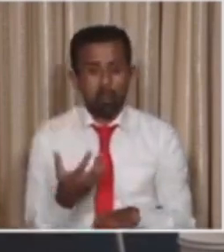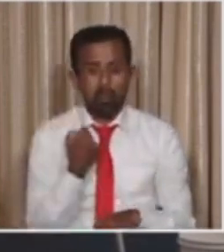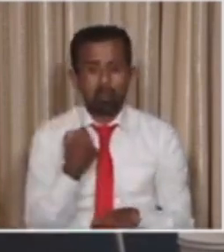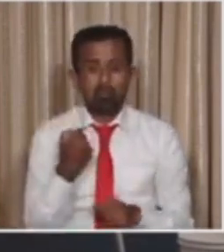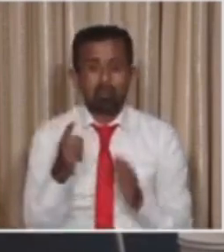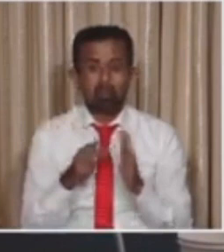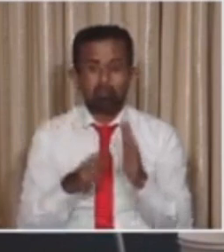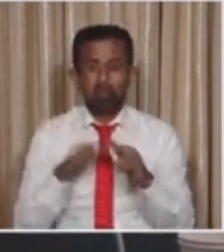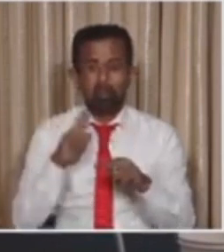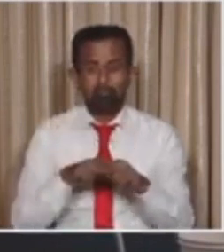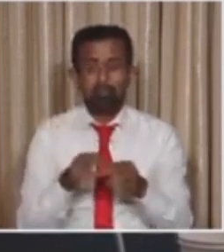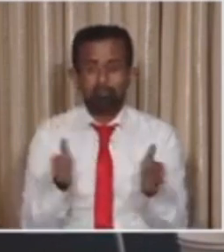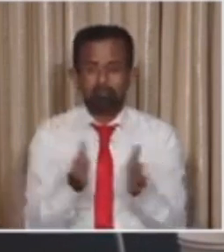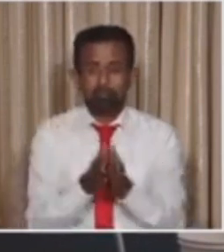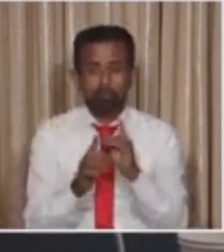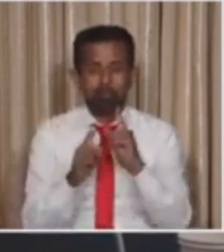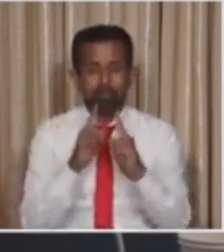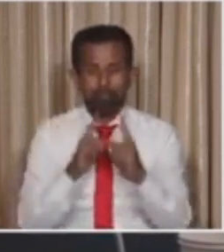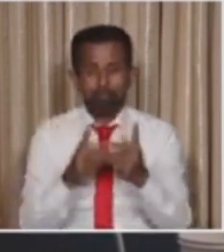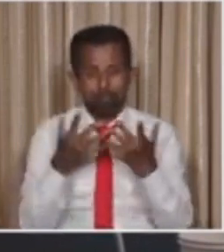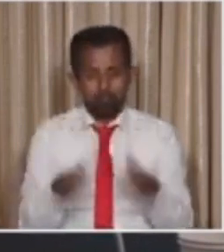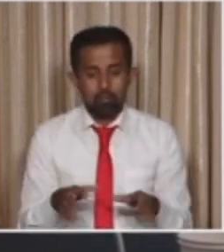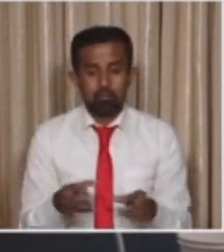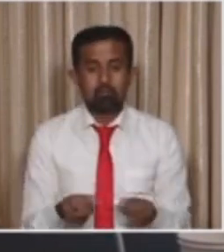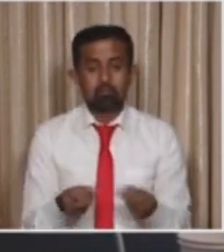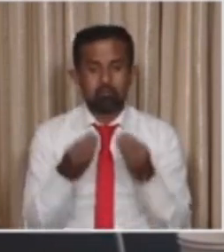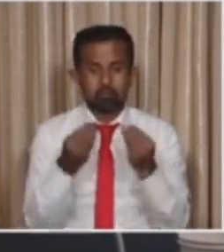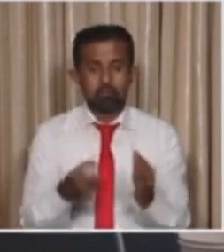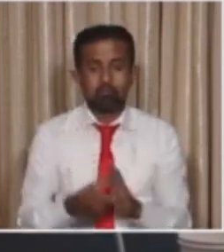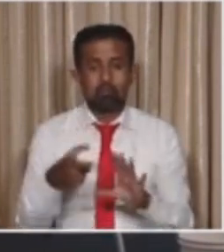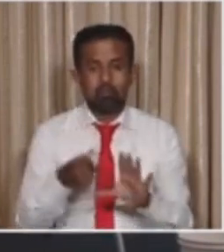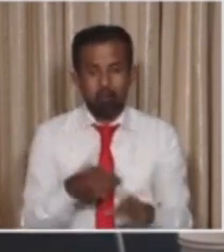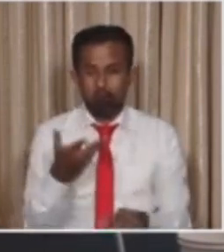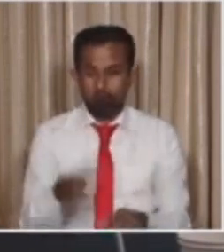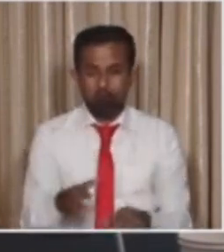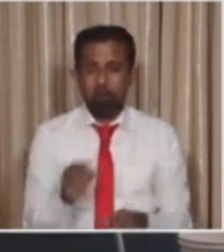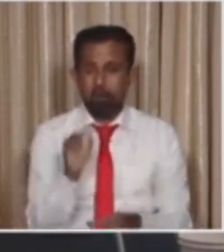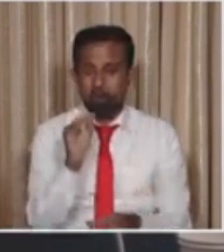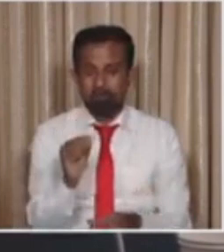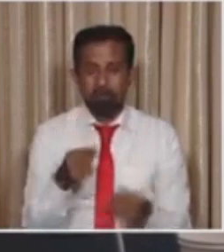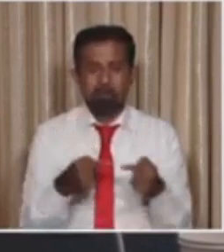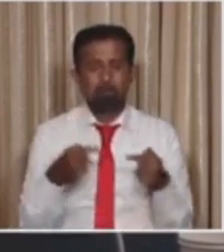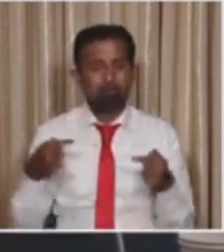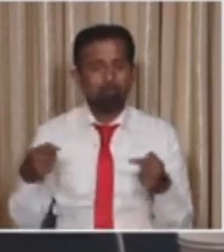கலந்து இந்த நிதியை இலங்கைக்கு பெற்று தருவதற்கு எடுத்த முடிவுகளை நாங்கள் வரவேற்கின்றோம். ஆனால் எதிர்க்கட்சியாக